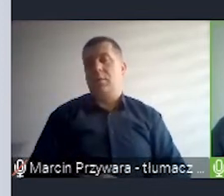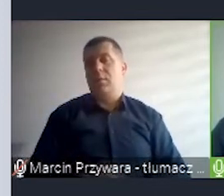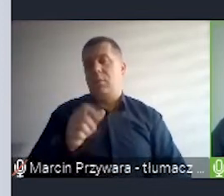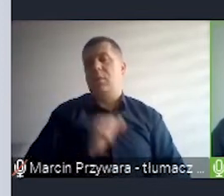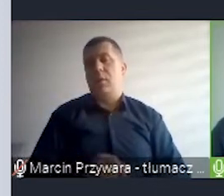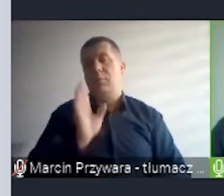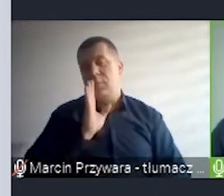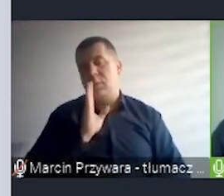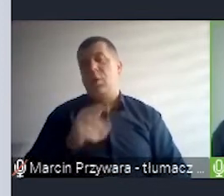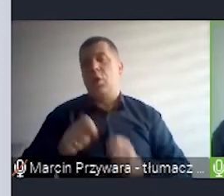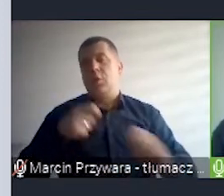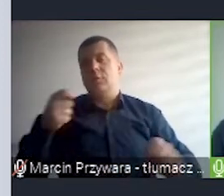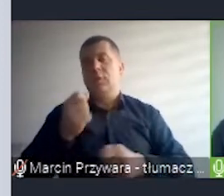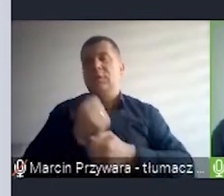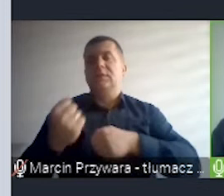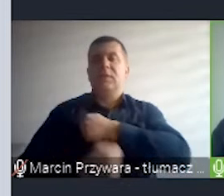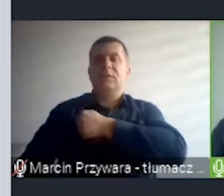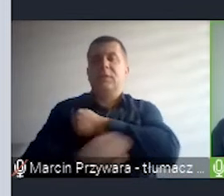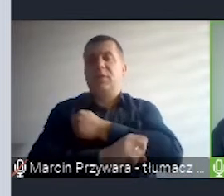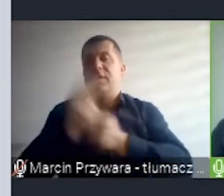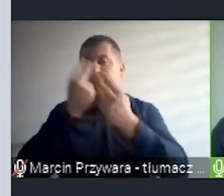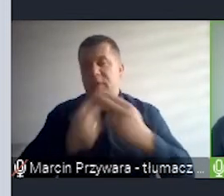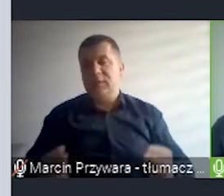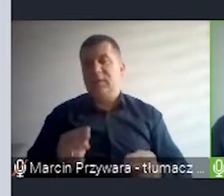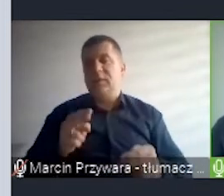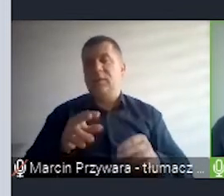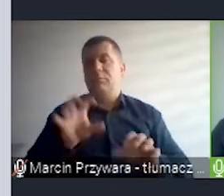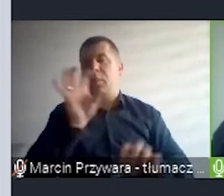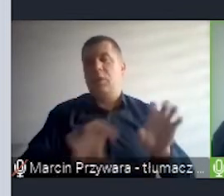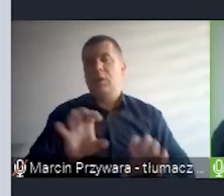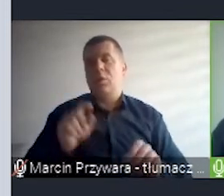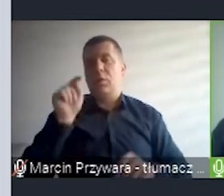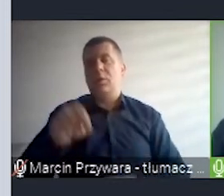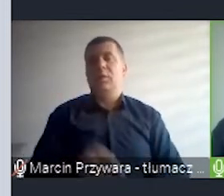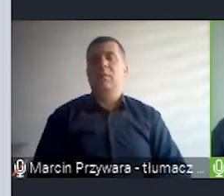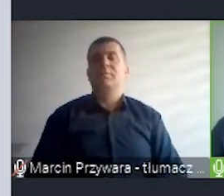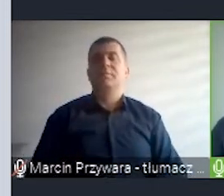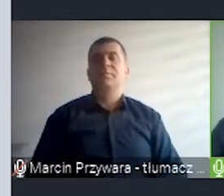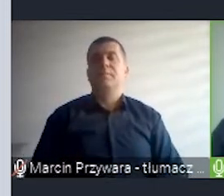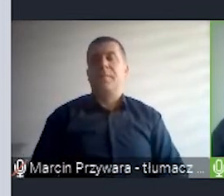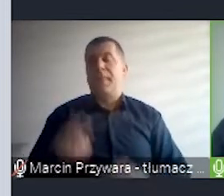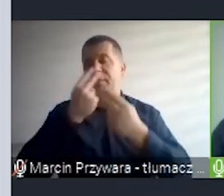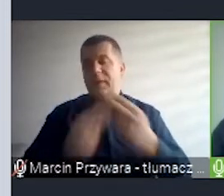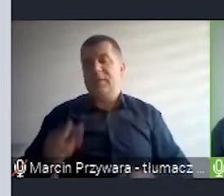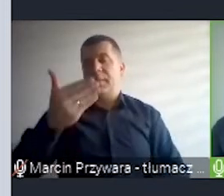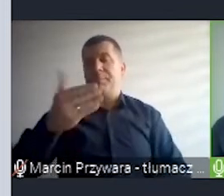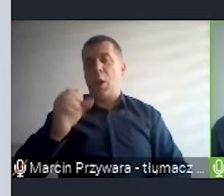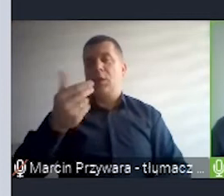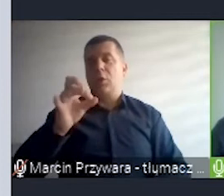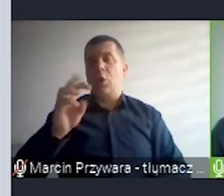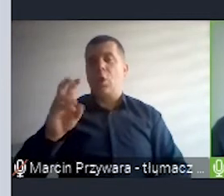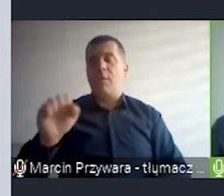takie pośrednie rozwiązanie zastępujące wizyty monitoringowe. Wizyty monitoringowe to